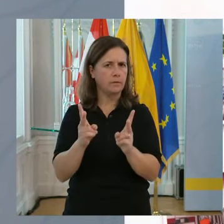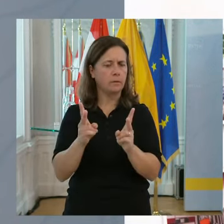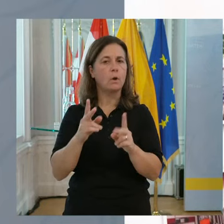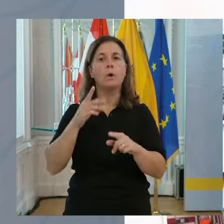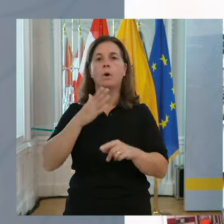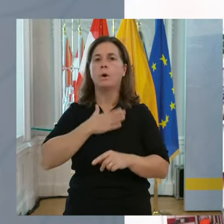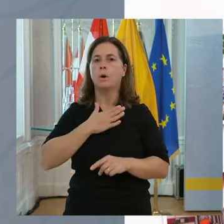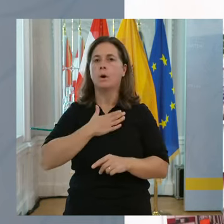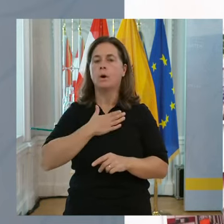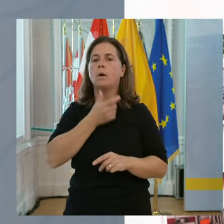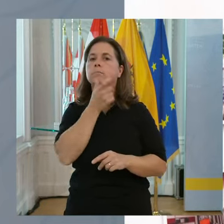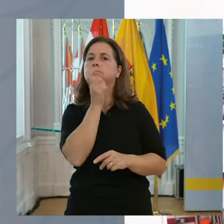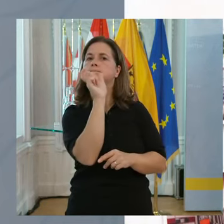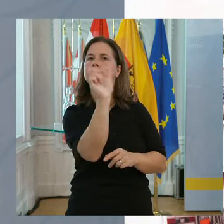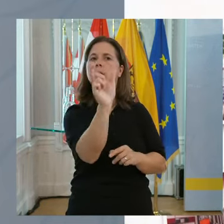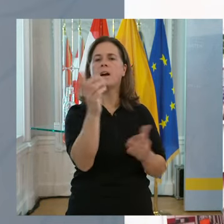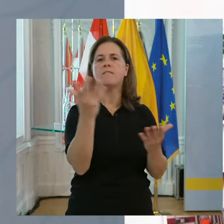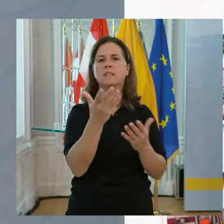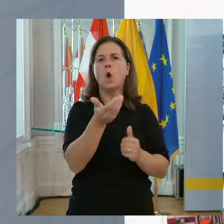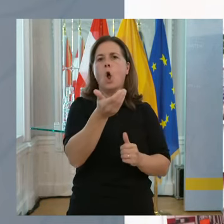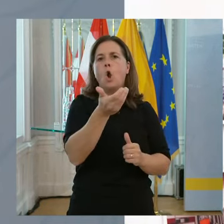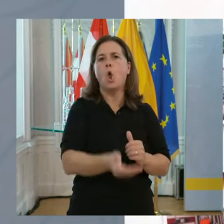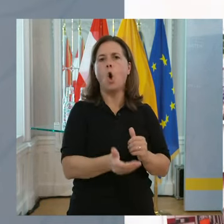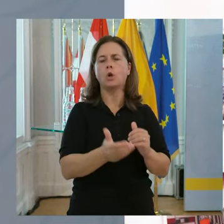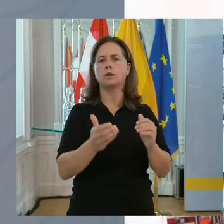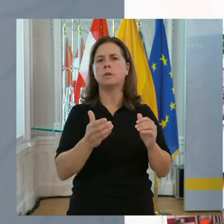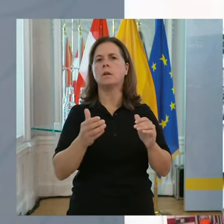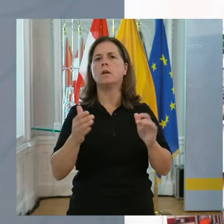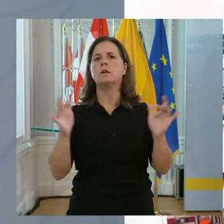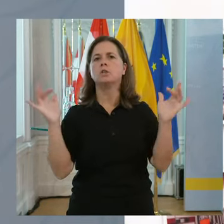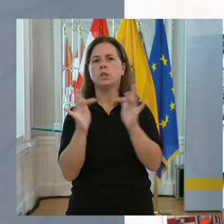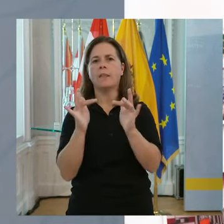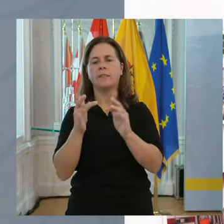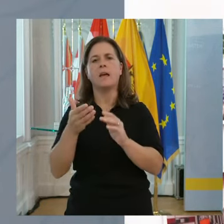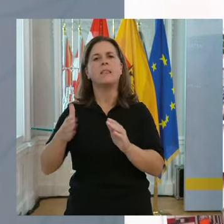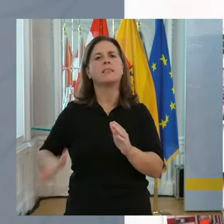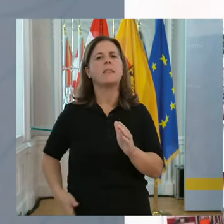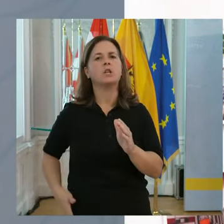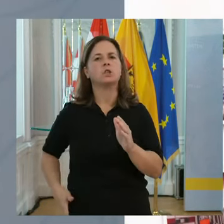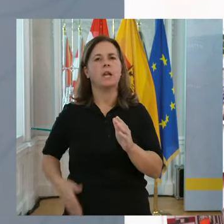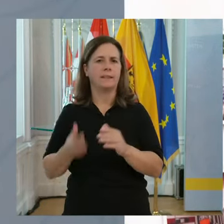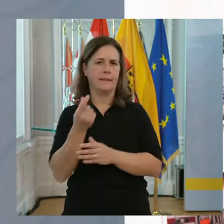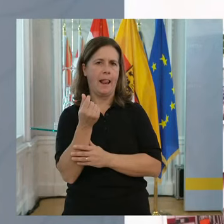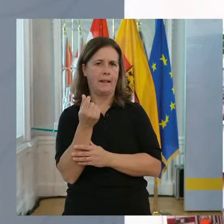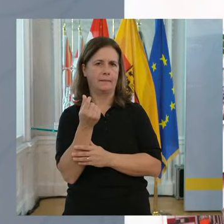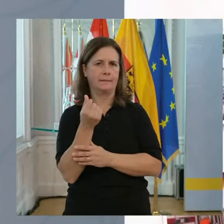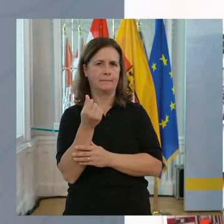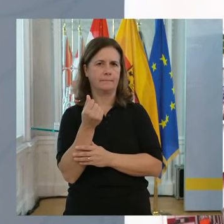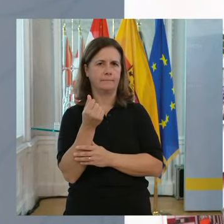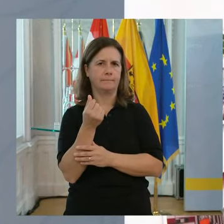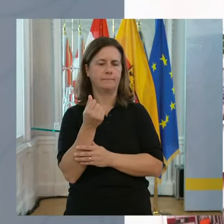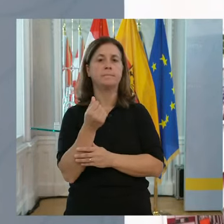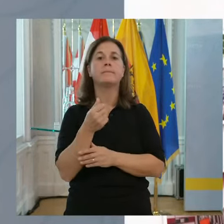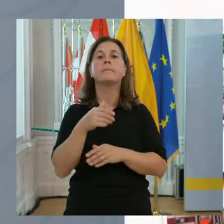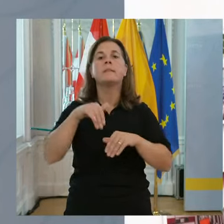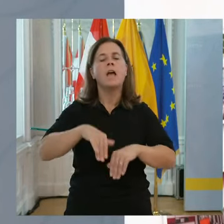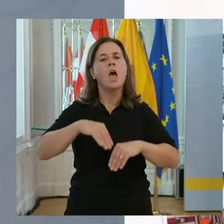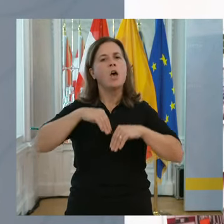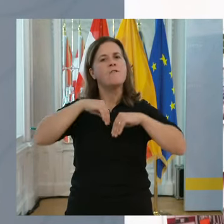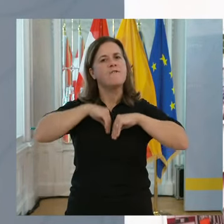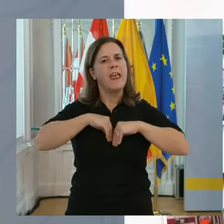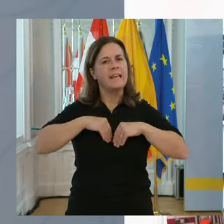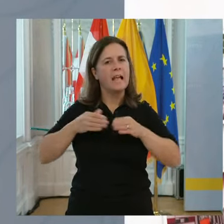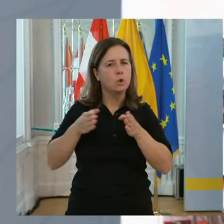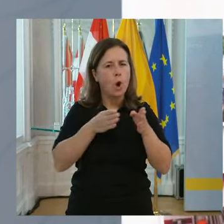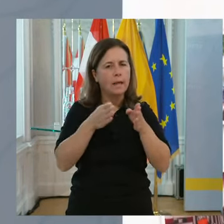unser Schlagwort ist Lohn statt Taschengeld. Und wir haben in der fähigkeitsorientierten